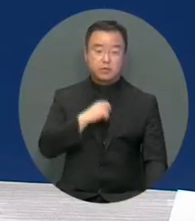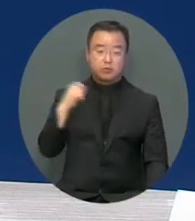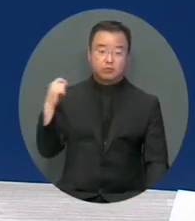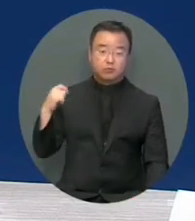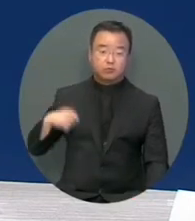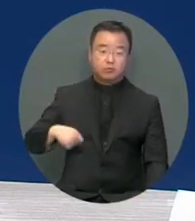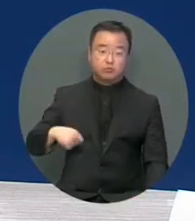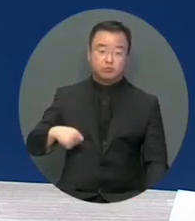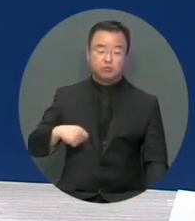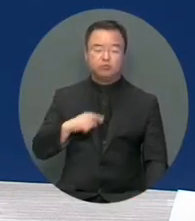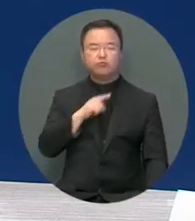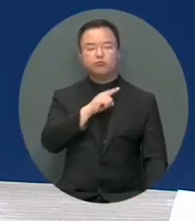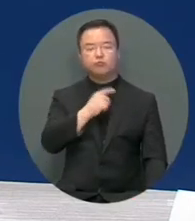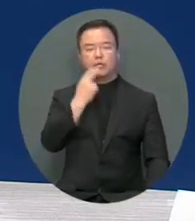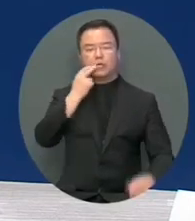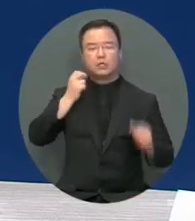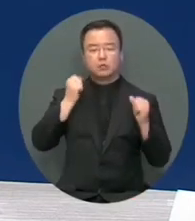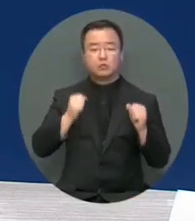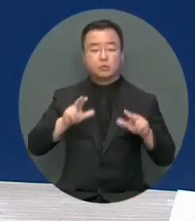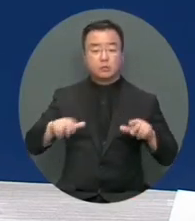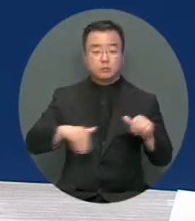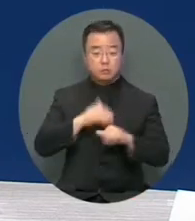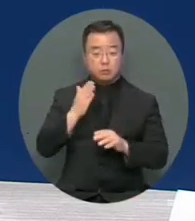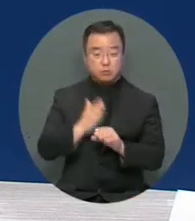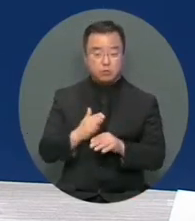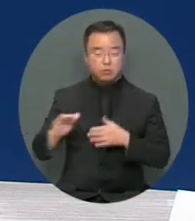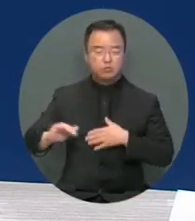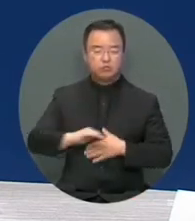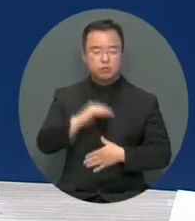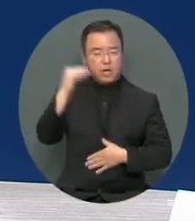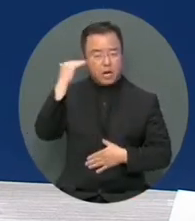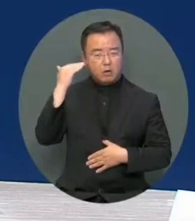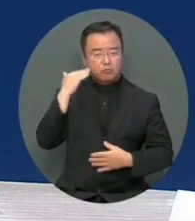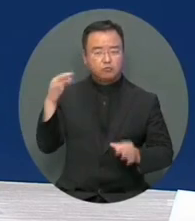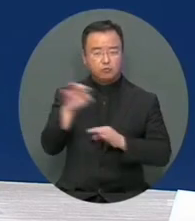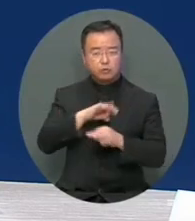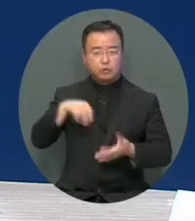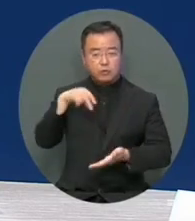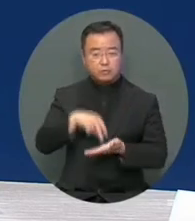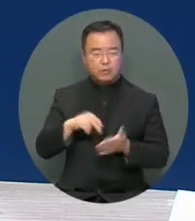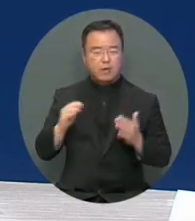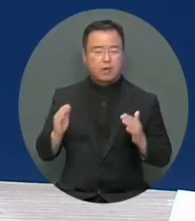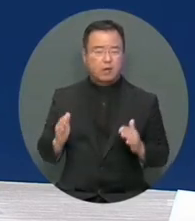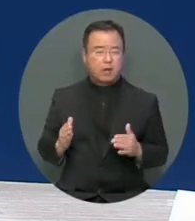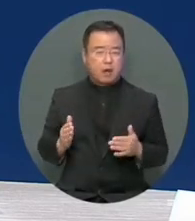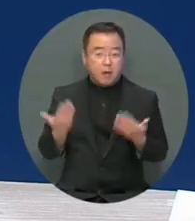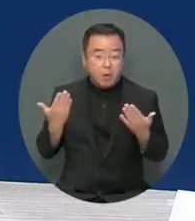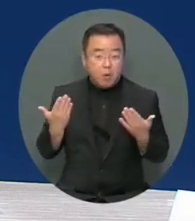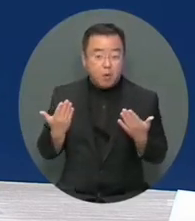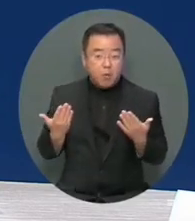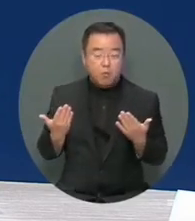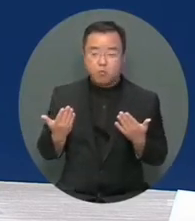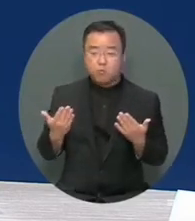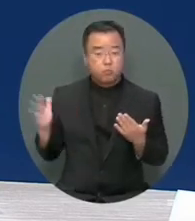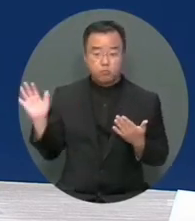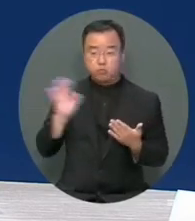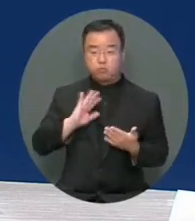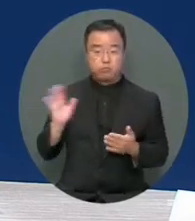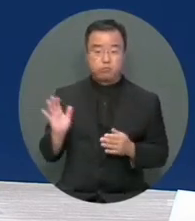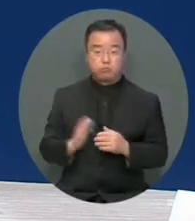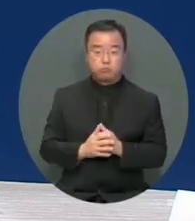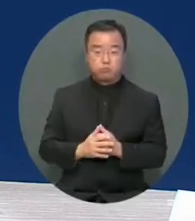중국이라는 나라의 존재가 현실적으로 우리 경제에서 결코 가볍지 않습니다. 아직도